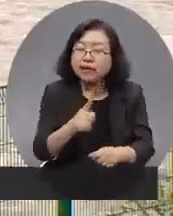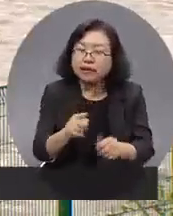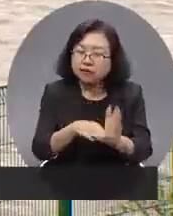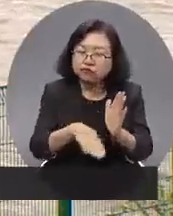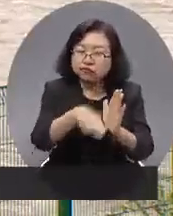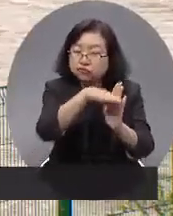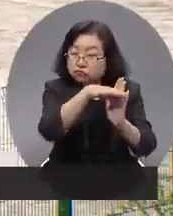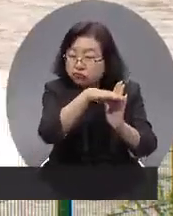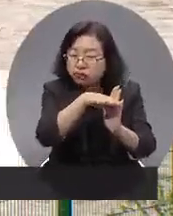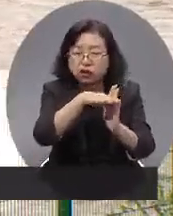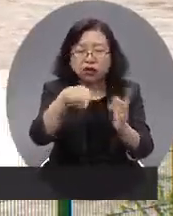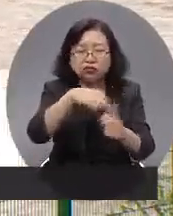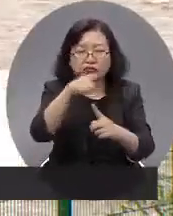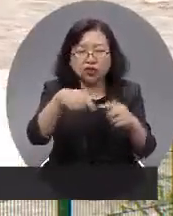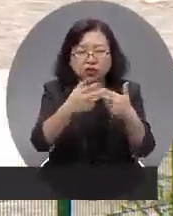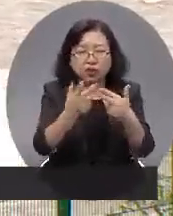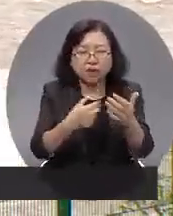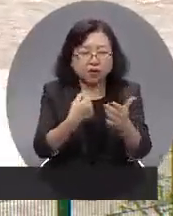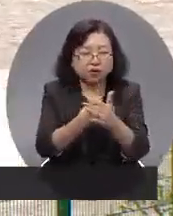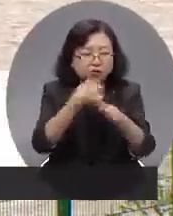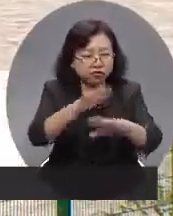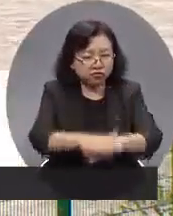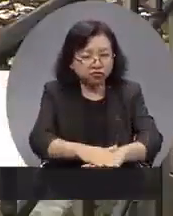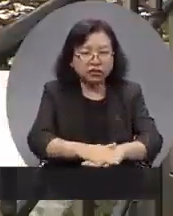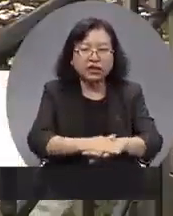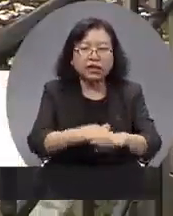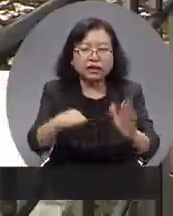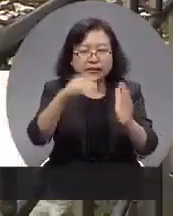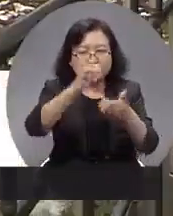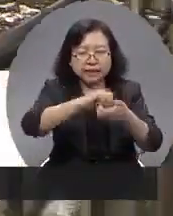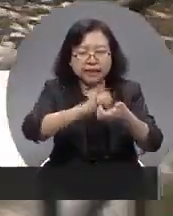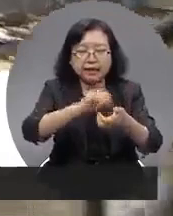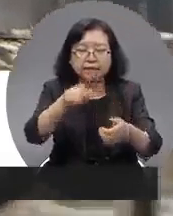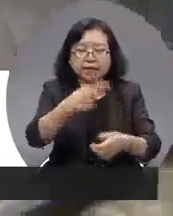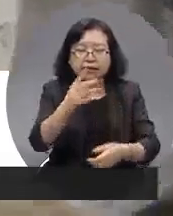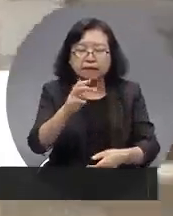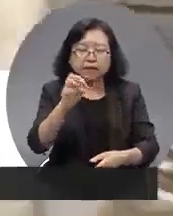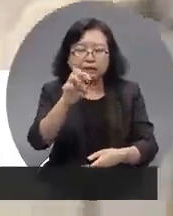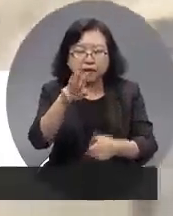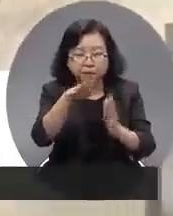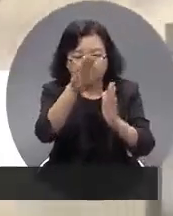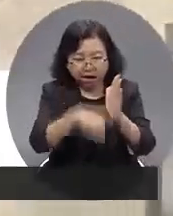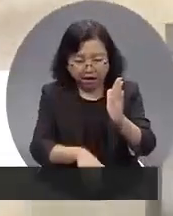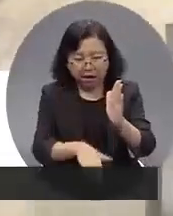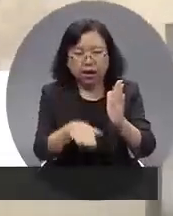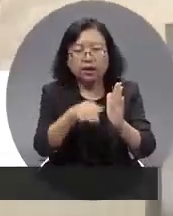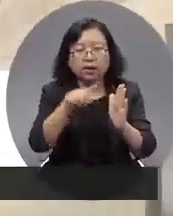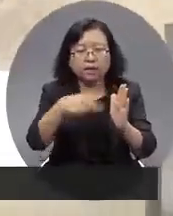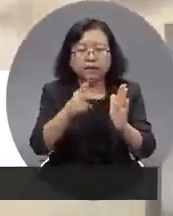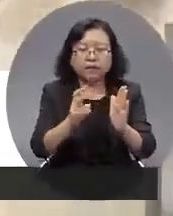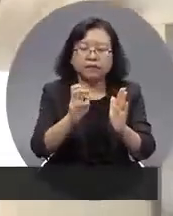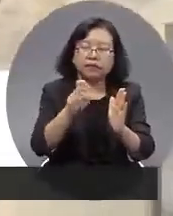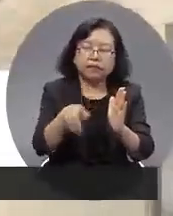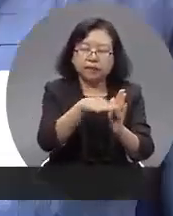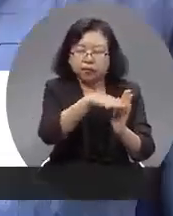댐보 운영협의회가 정한 제한홍 수위 133m 아래인 131m를 계속 유지하고